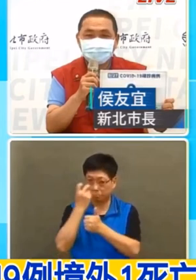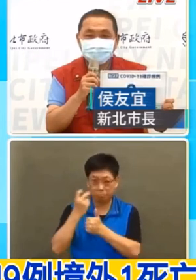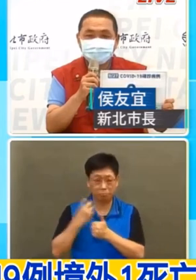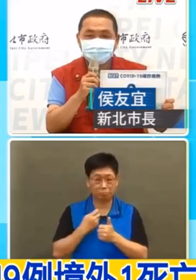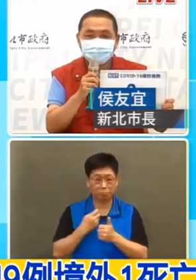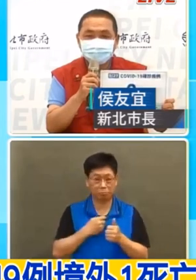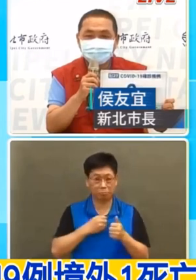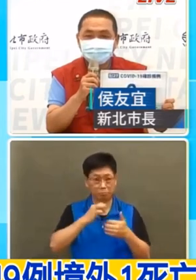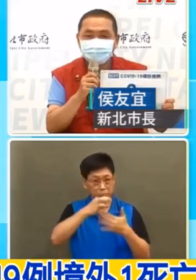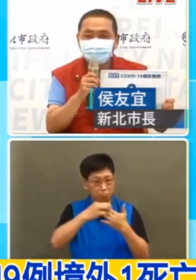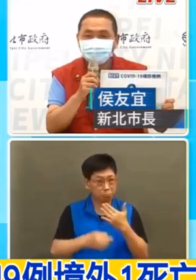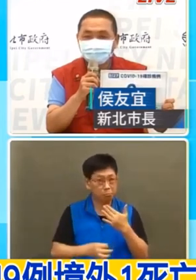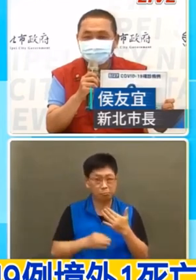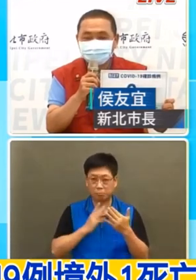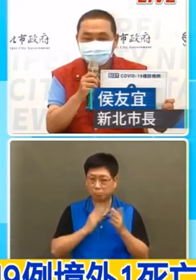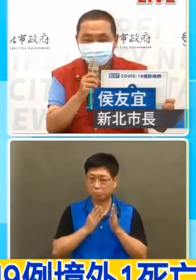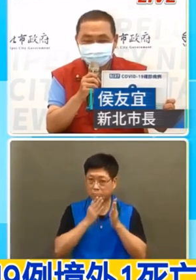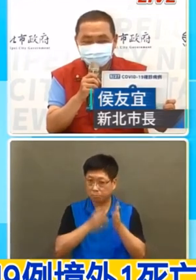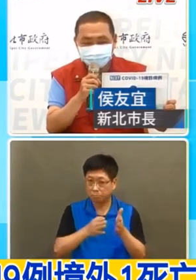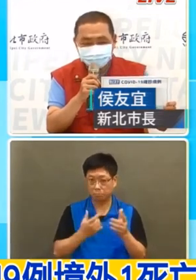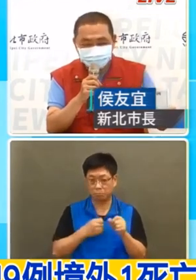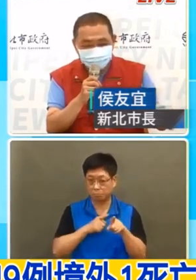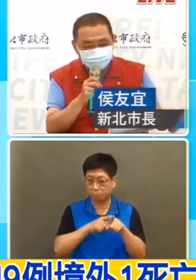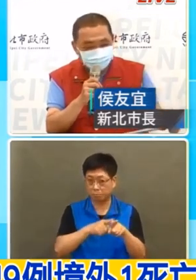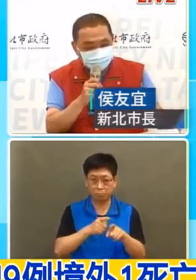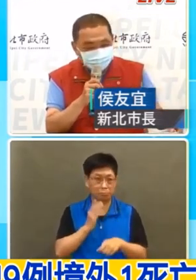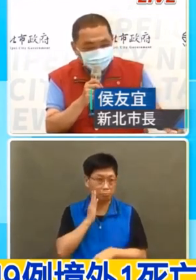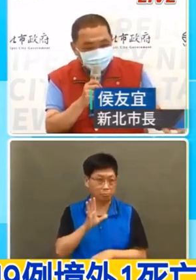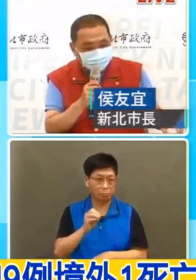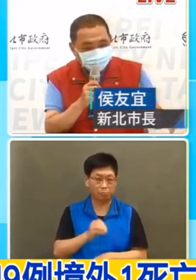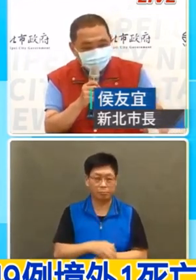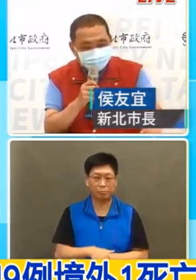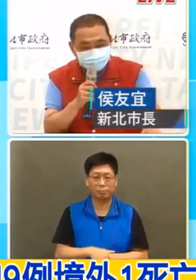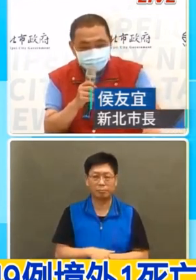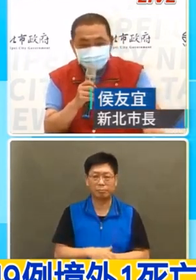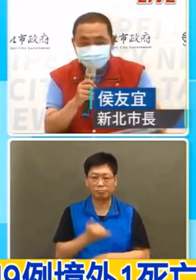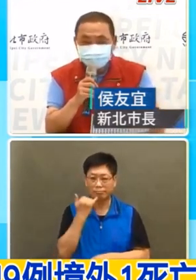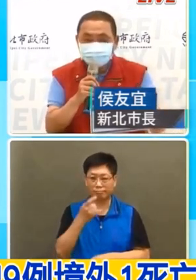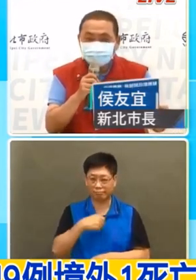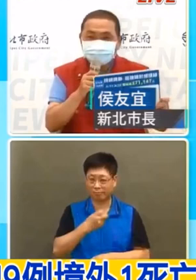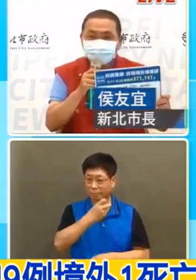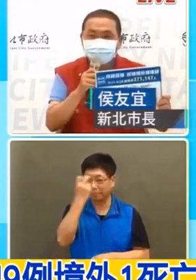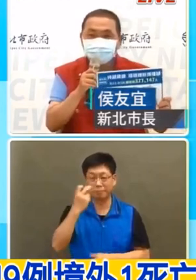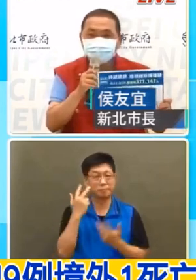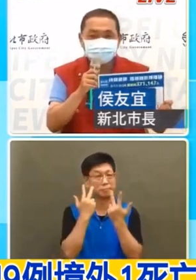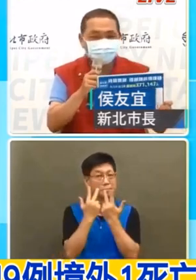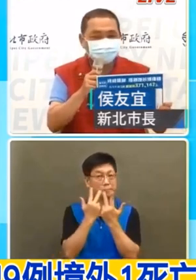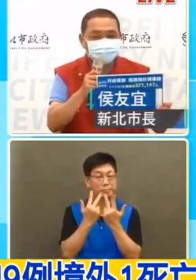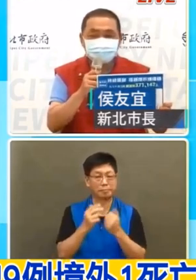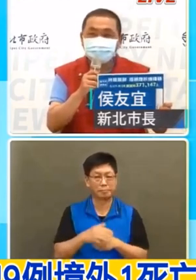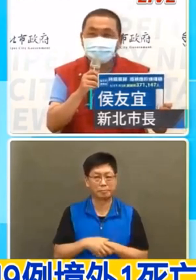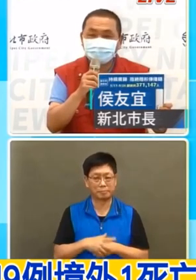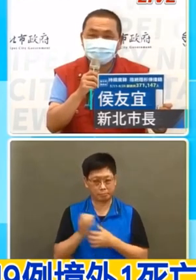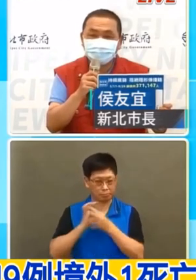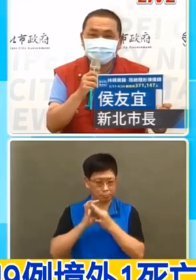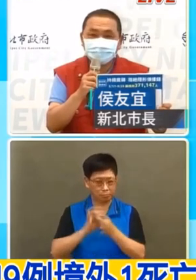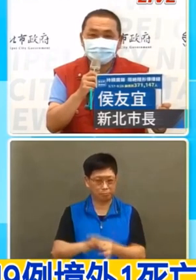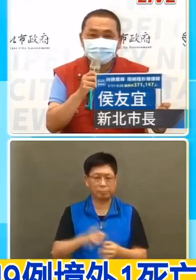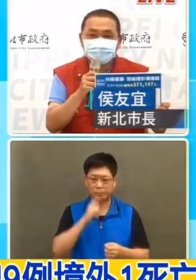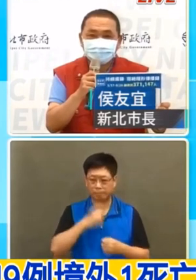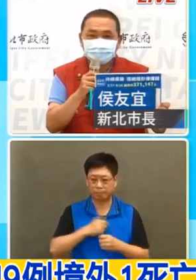标是不是朝稳定的方向在走？各位可以看到新北市不断的持续广